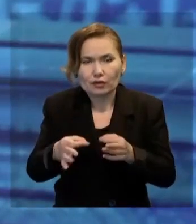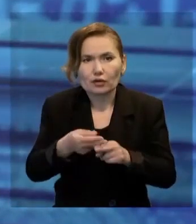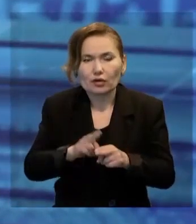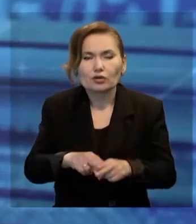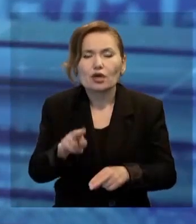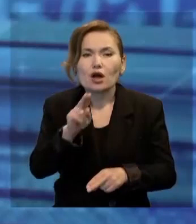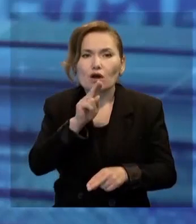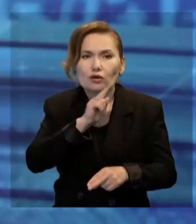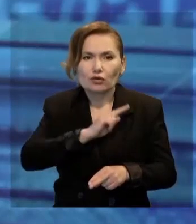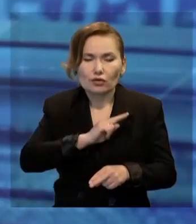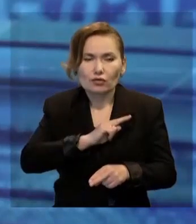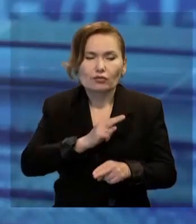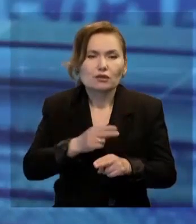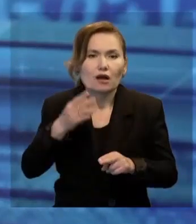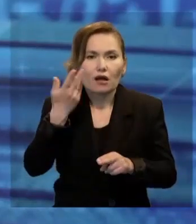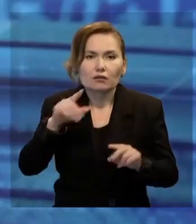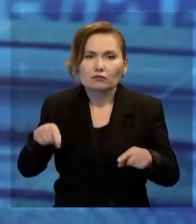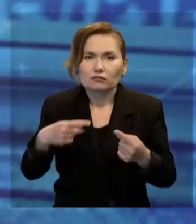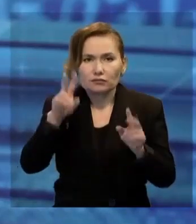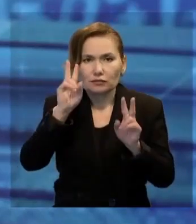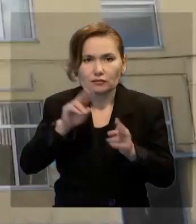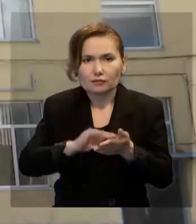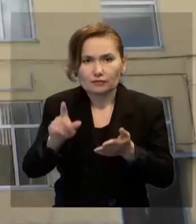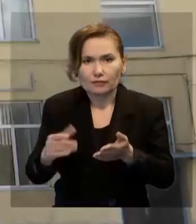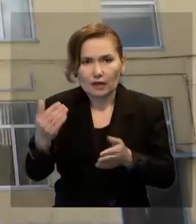қамығып қайтқан тілшіміз Ардақ Асылханұлын тыңдайық.